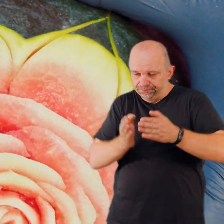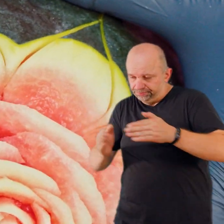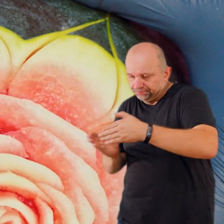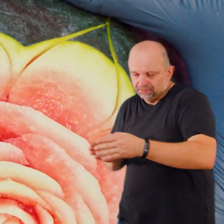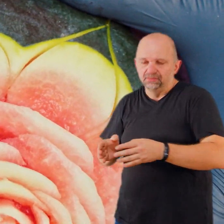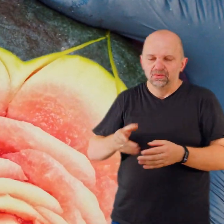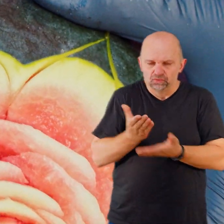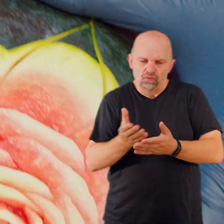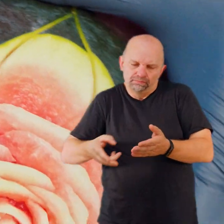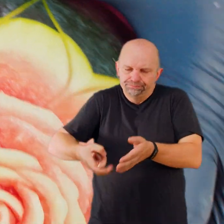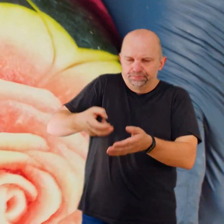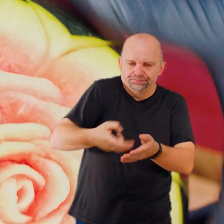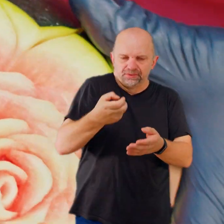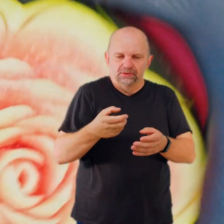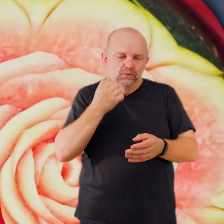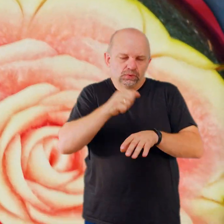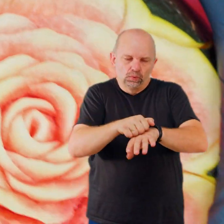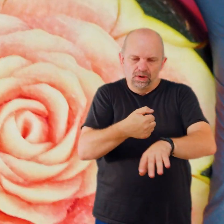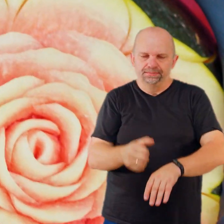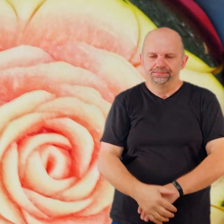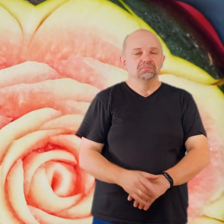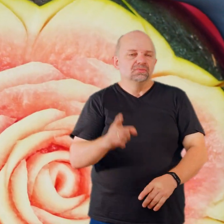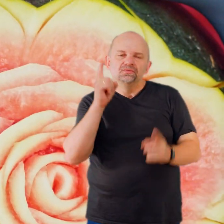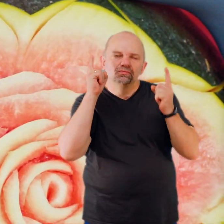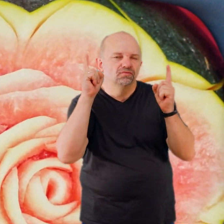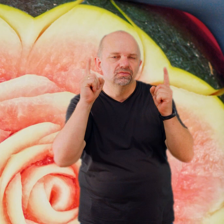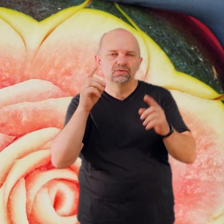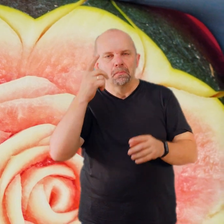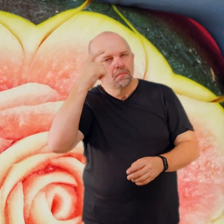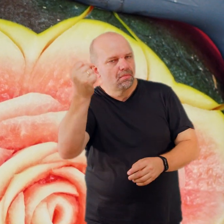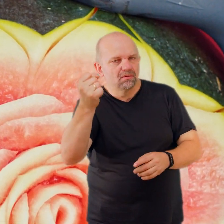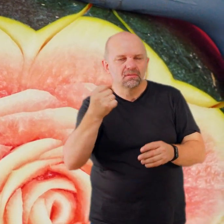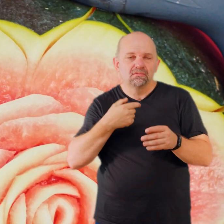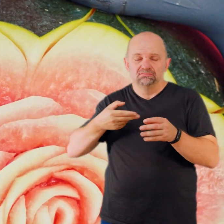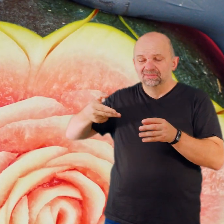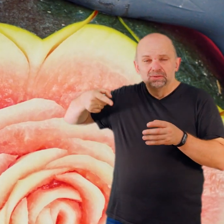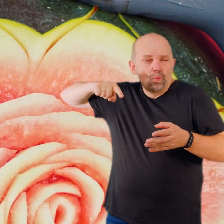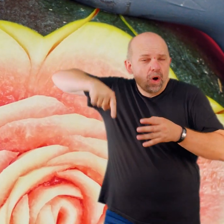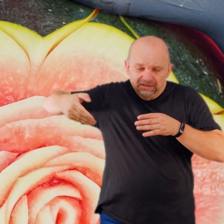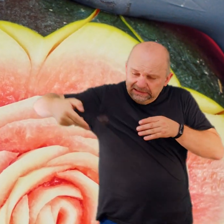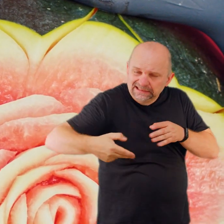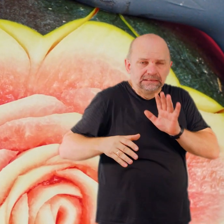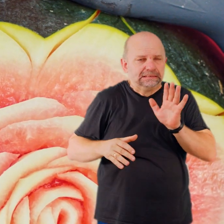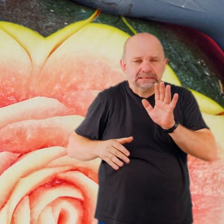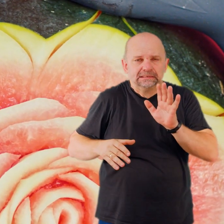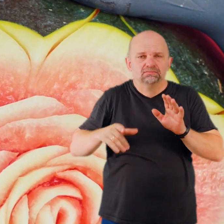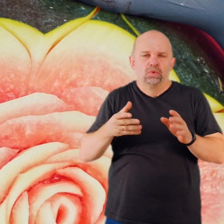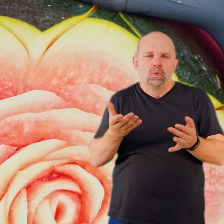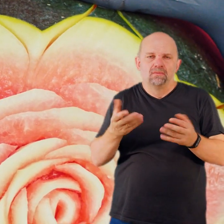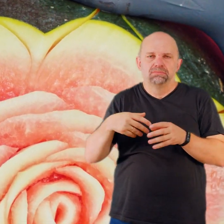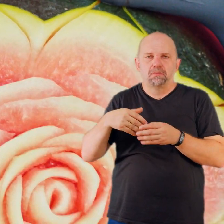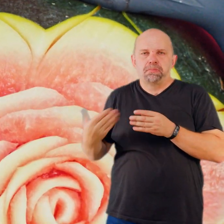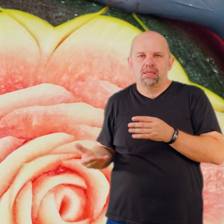skórkę od pracy. Tylko pamiętajmy, żeby nie za głęboko wcinać się, bo nam listki